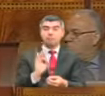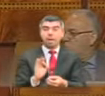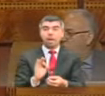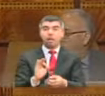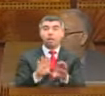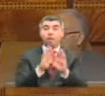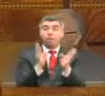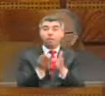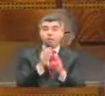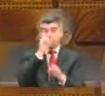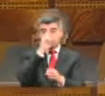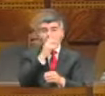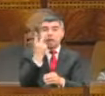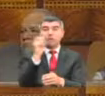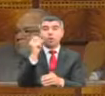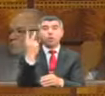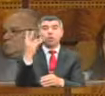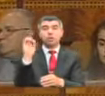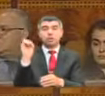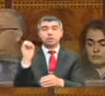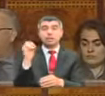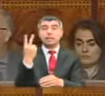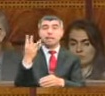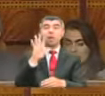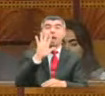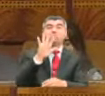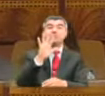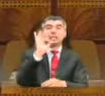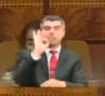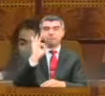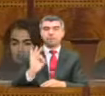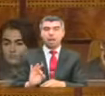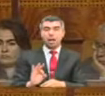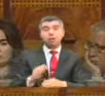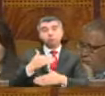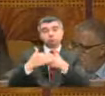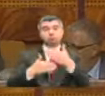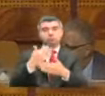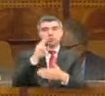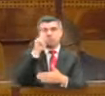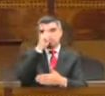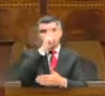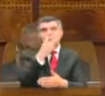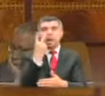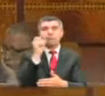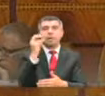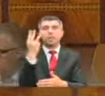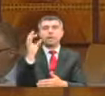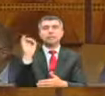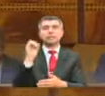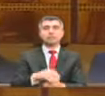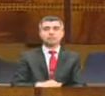القدرة المرتقبة سنة 2020 إلى 52% في أفق 2030 بإذن الله، وإتمام